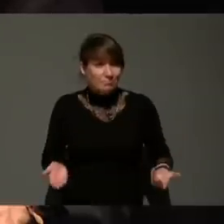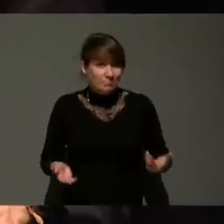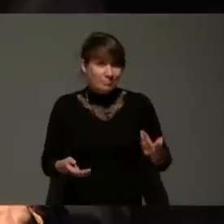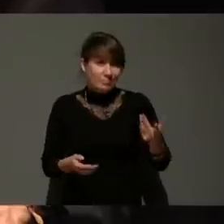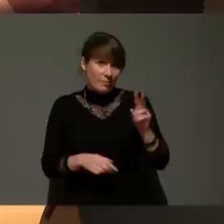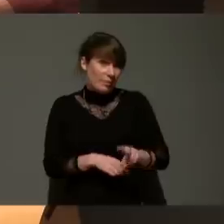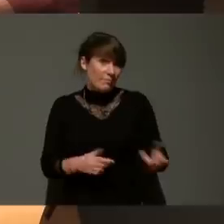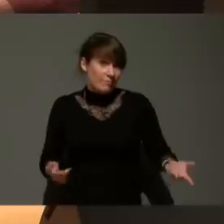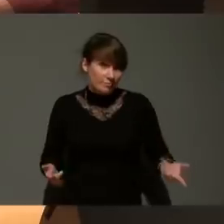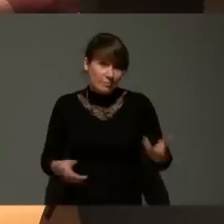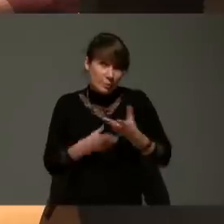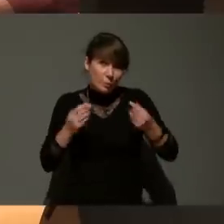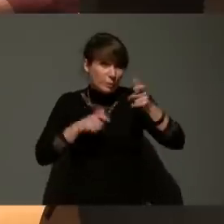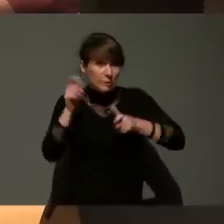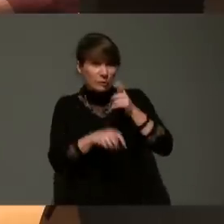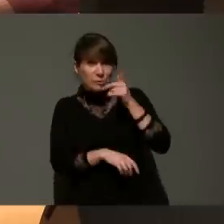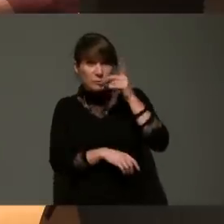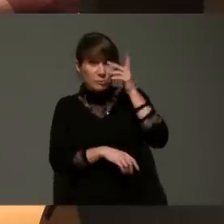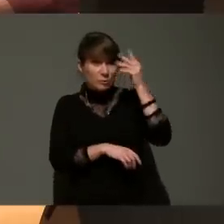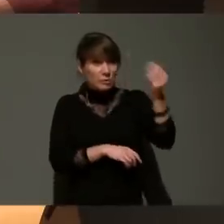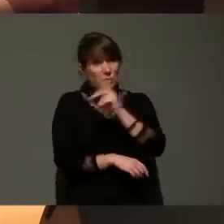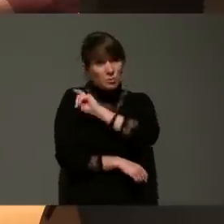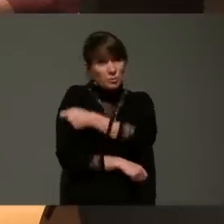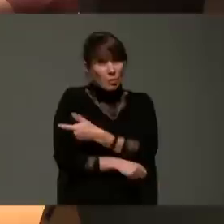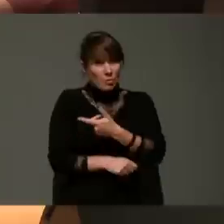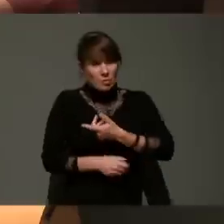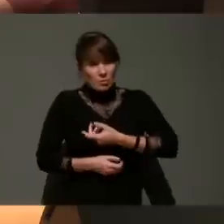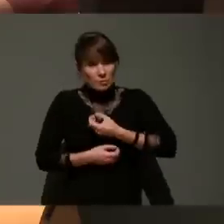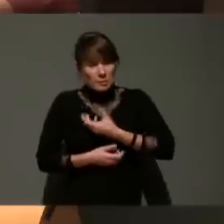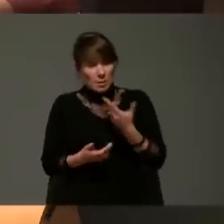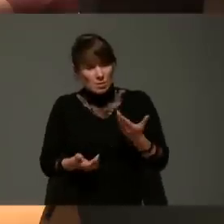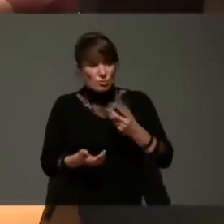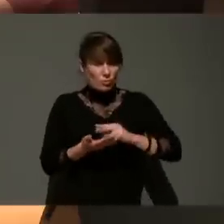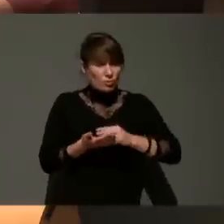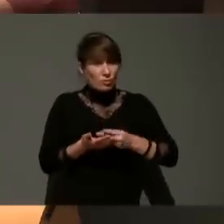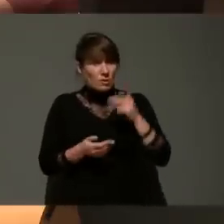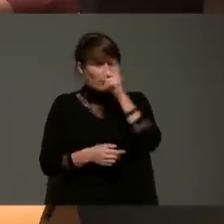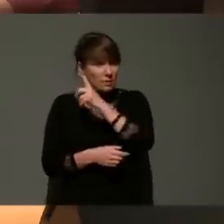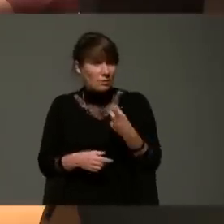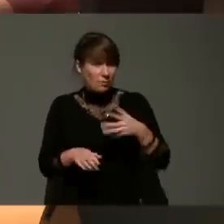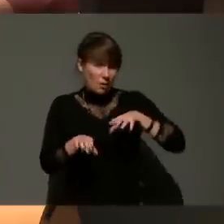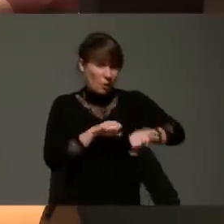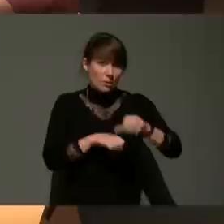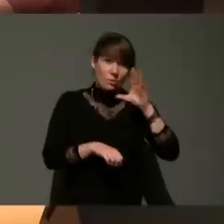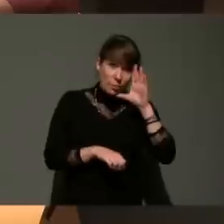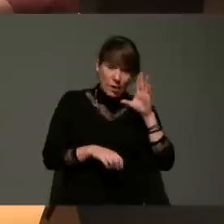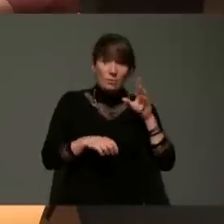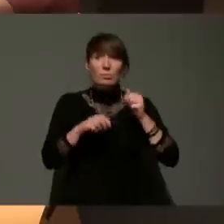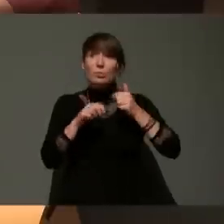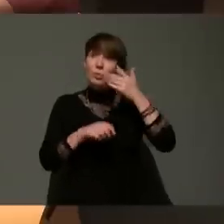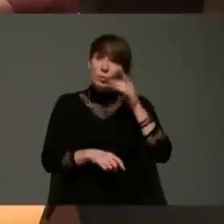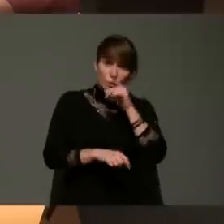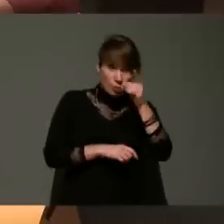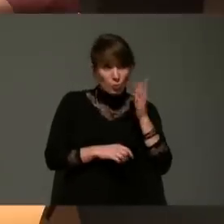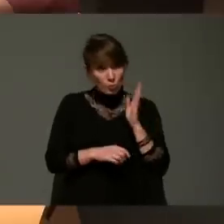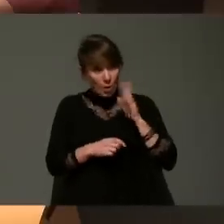expriment cela. Donc, il faut savoir, en effet, gérer le sommeil, gérer la récupération sur plusieurs jours. Ça, c'est vraiment quelque